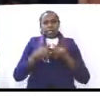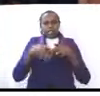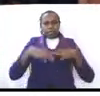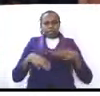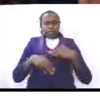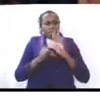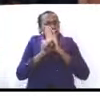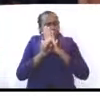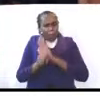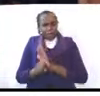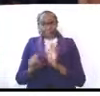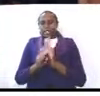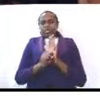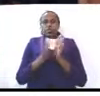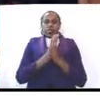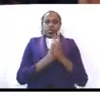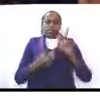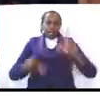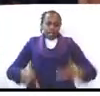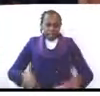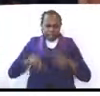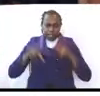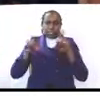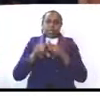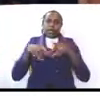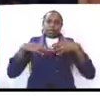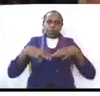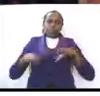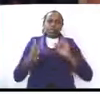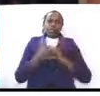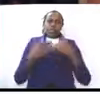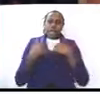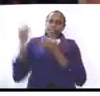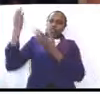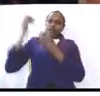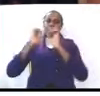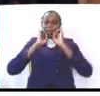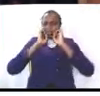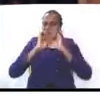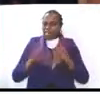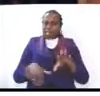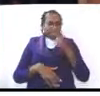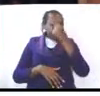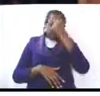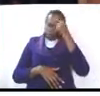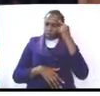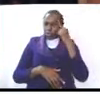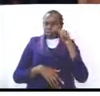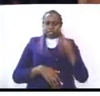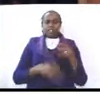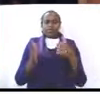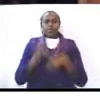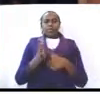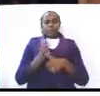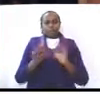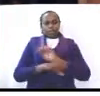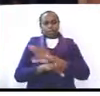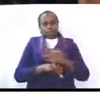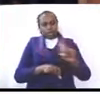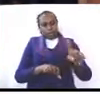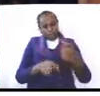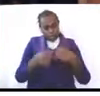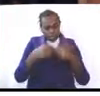wamefinywa sana na maisha, wale ambao wamekosa tumaini kwa sababu wa janga hili Mungu,